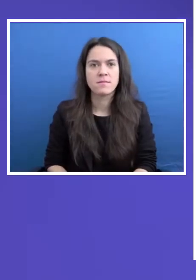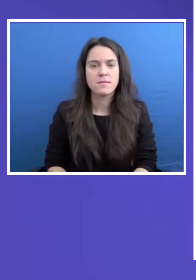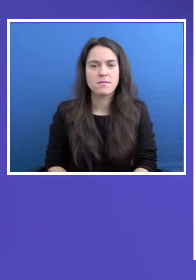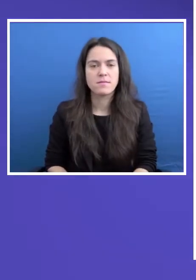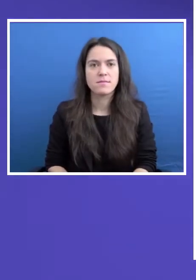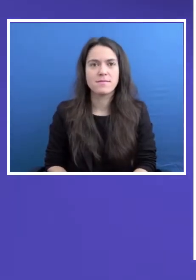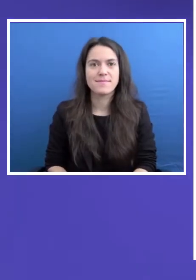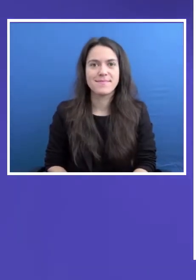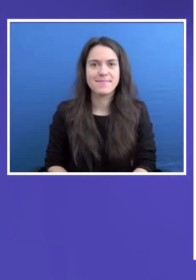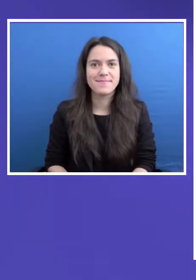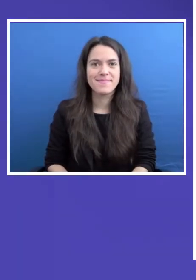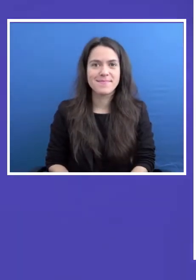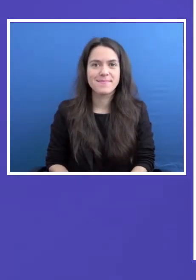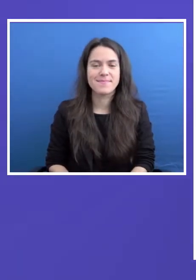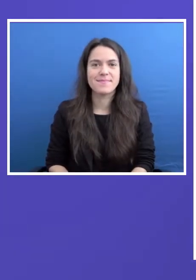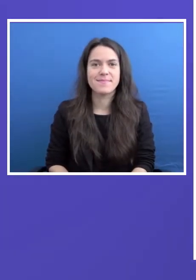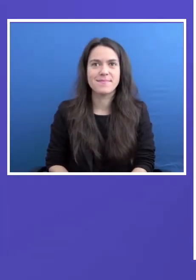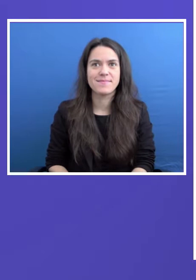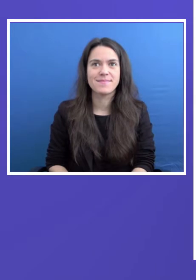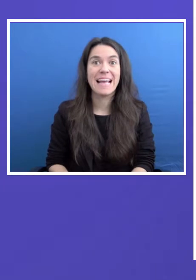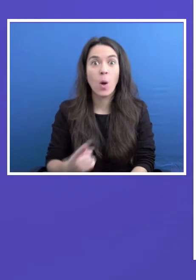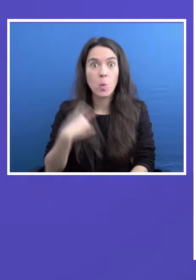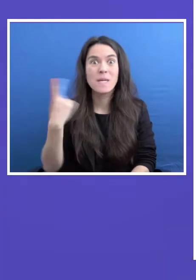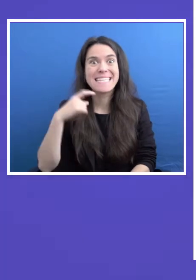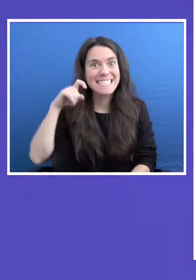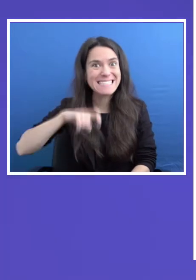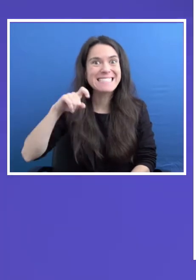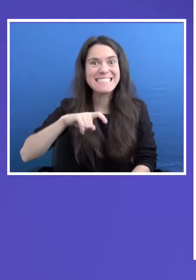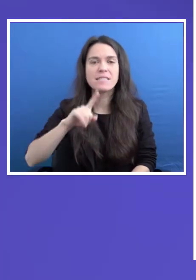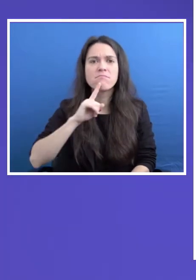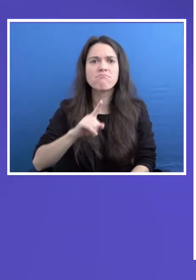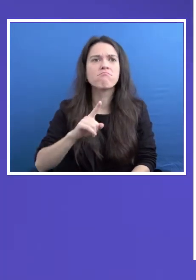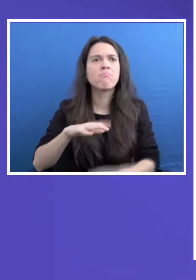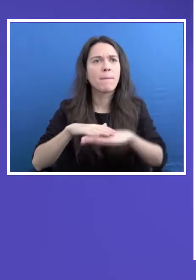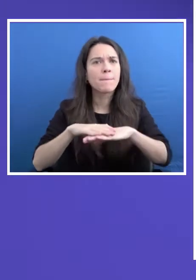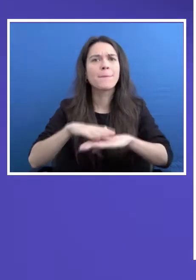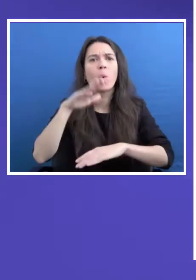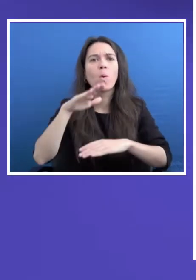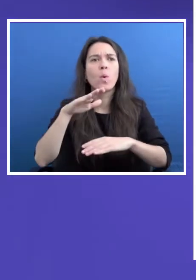نشجع الصورة انها تكون صورة حقيقية. ده ممكن يكون موجود من خلال تبادل الزيارات زي ما